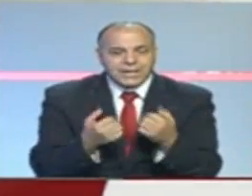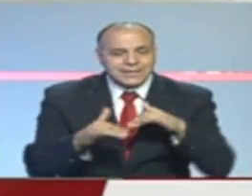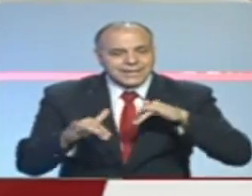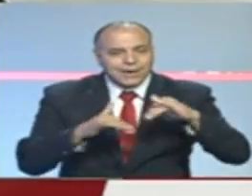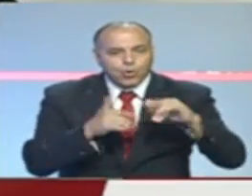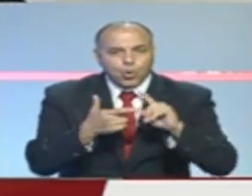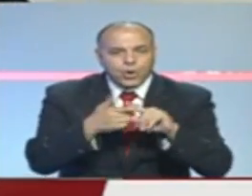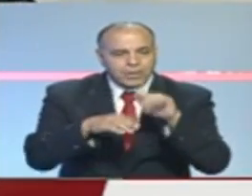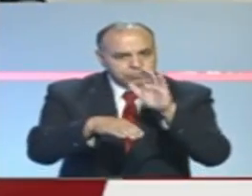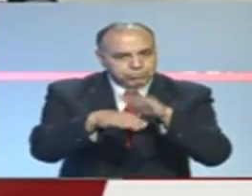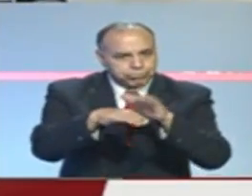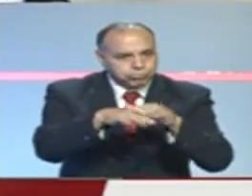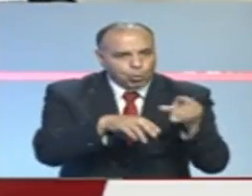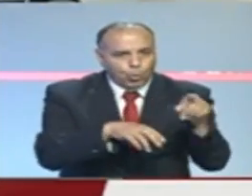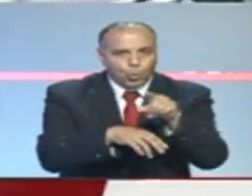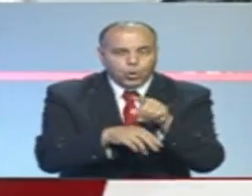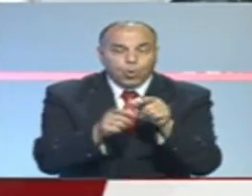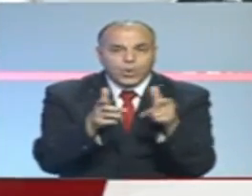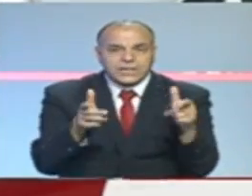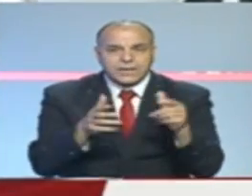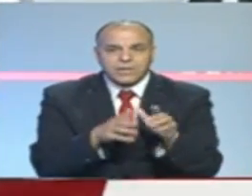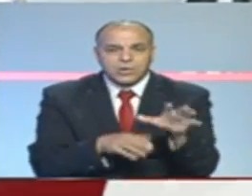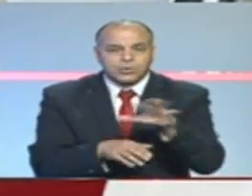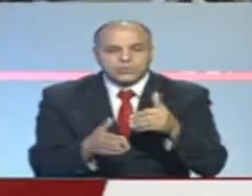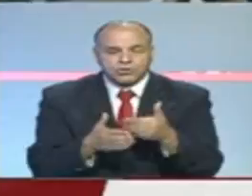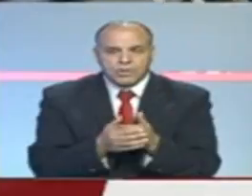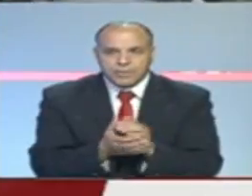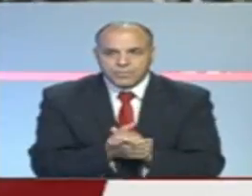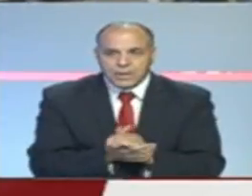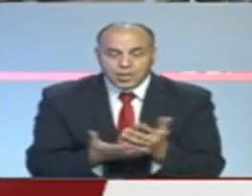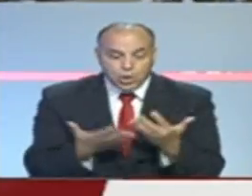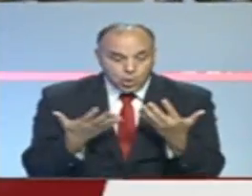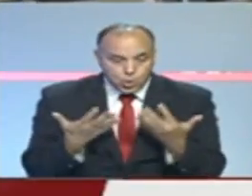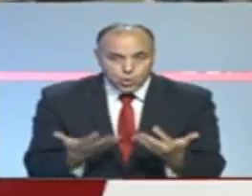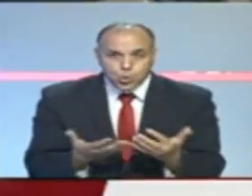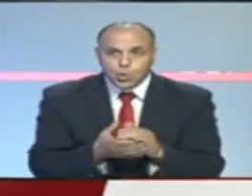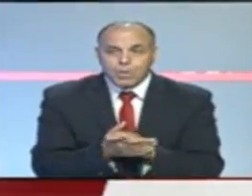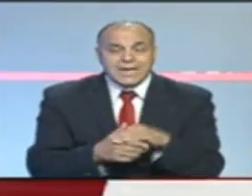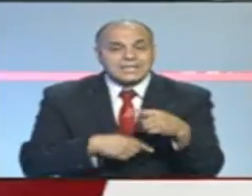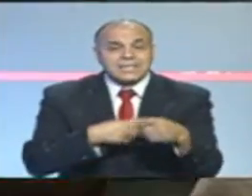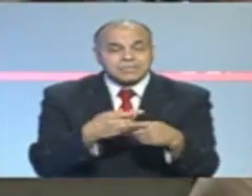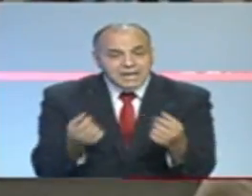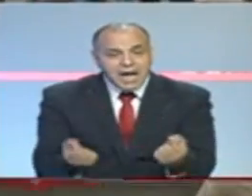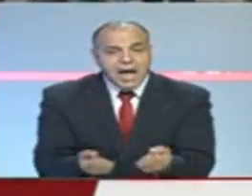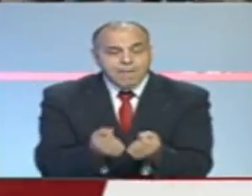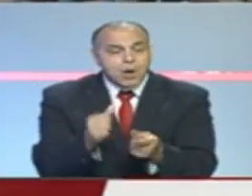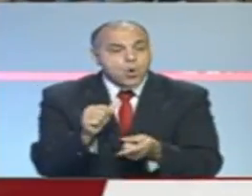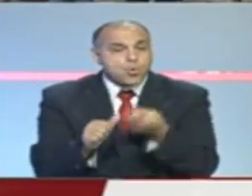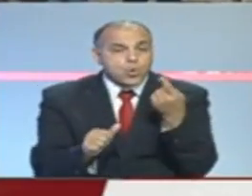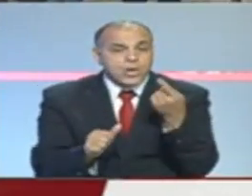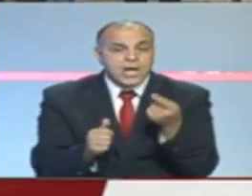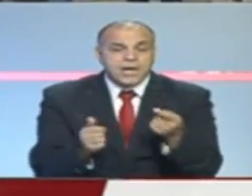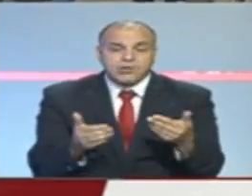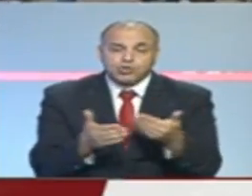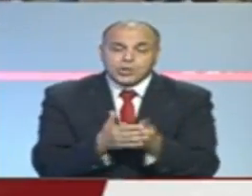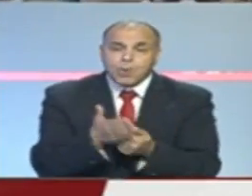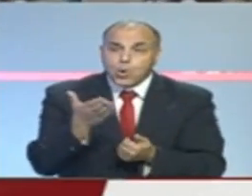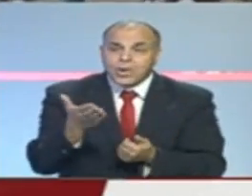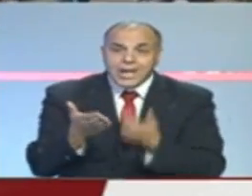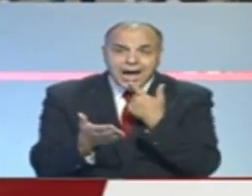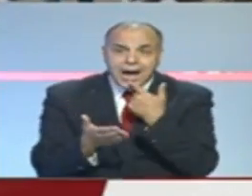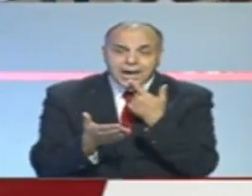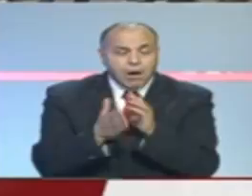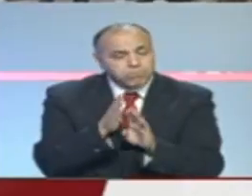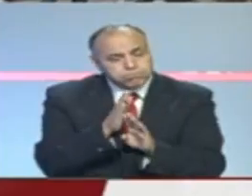مرورية توعوية واسعة بالجزيرة. اليوم تستمر الحملة الأولى بجزيرة جربة نظرا